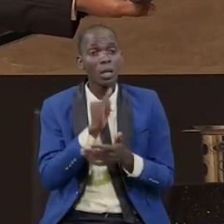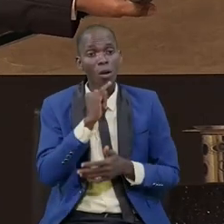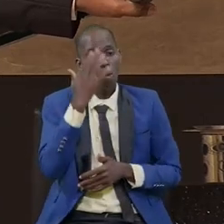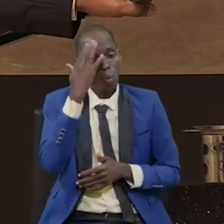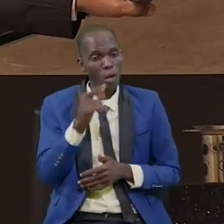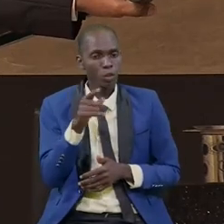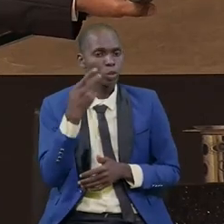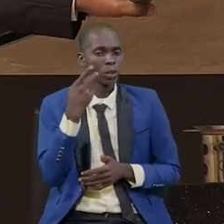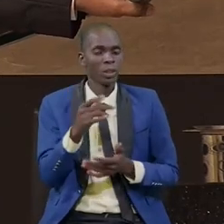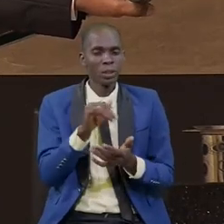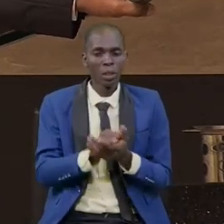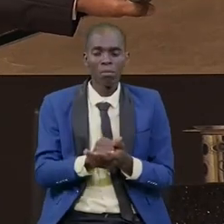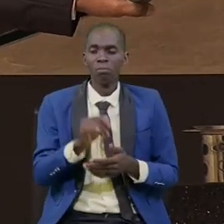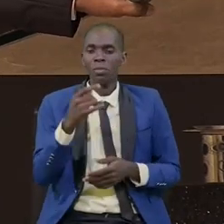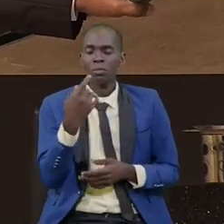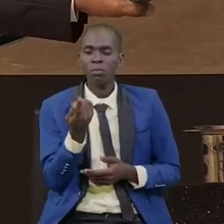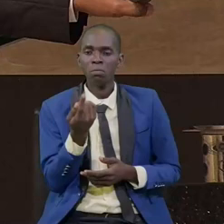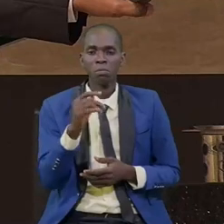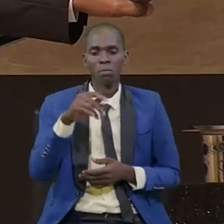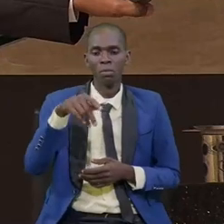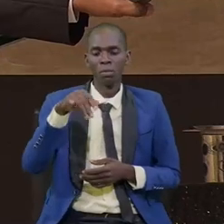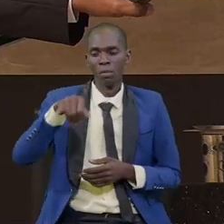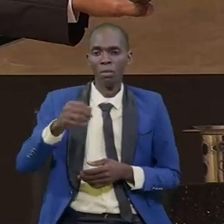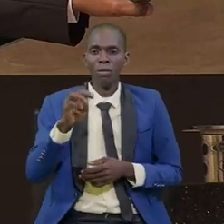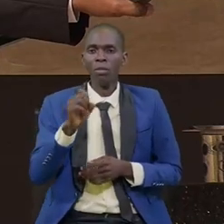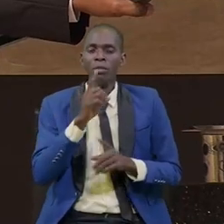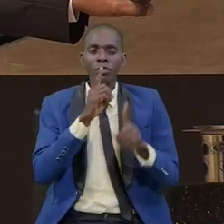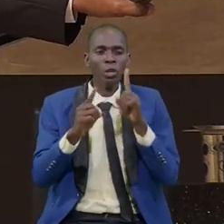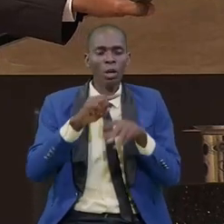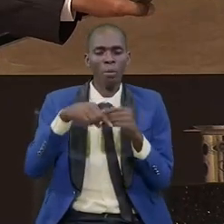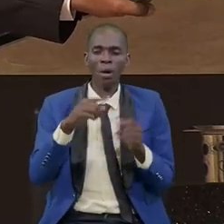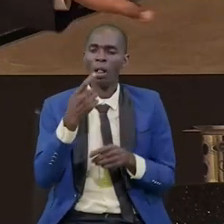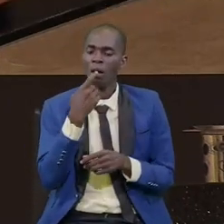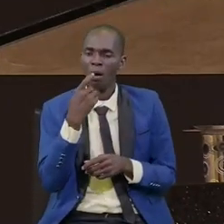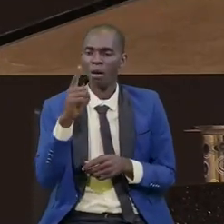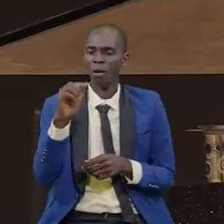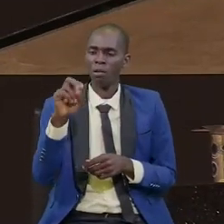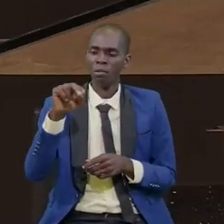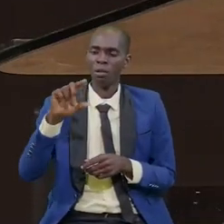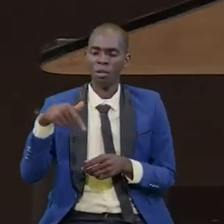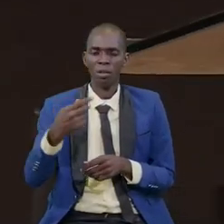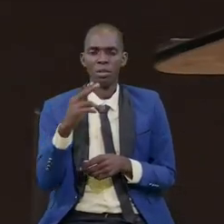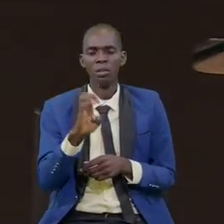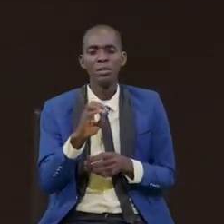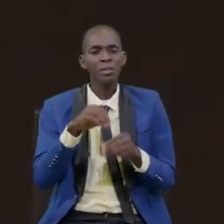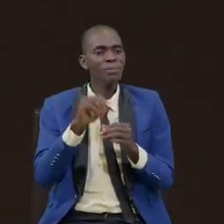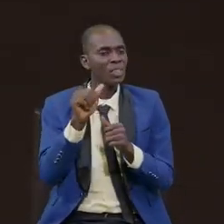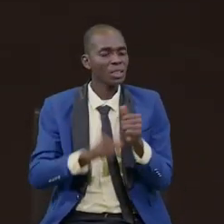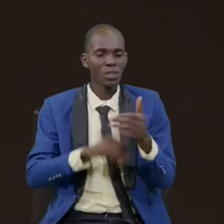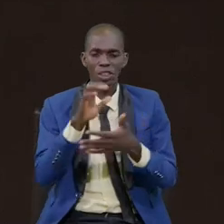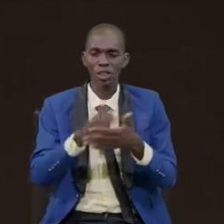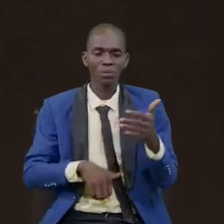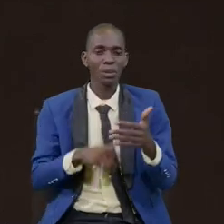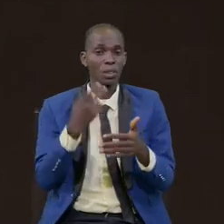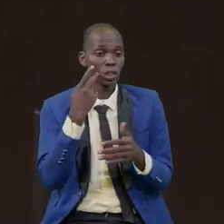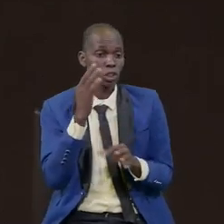toute langue. C'est pourquoi il mentionne la langue ou les paroles dans chaque chapitre de Jacques.